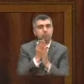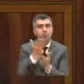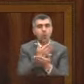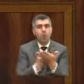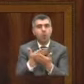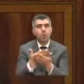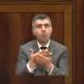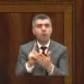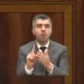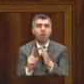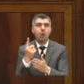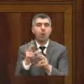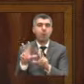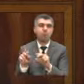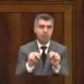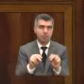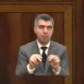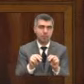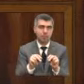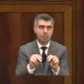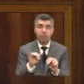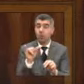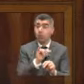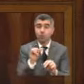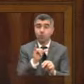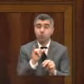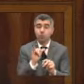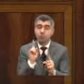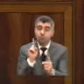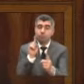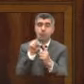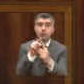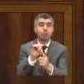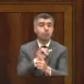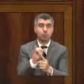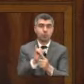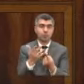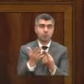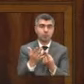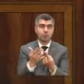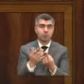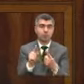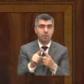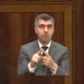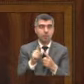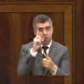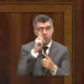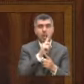يبقى. اشنو هو الهدف ديالنا يوميا؟ وهو نخرجوا من هذه الجائحه